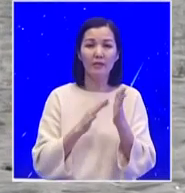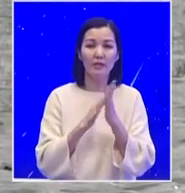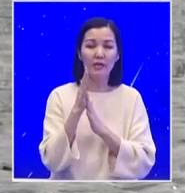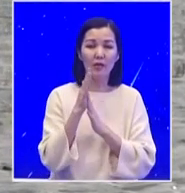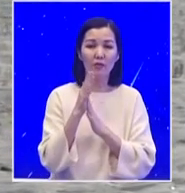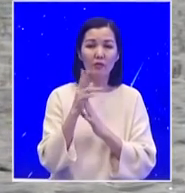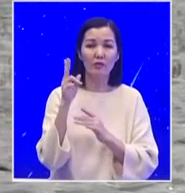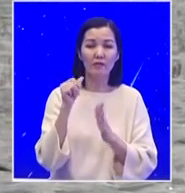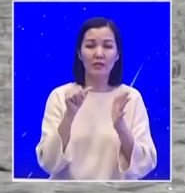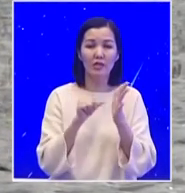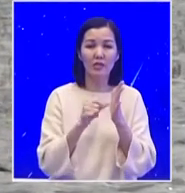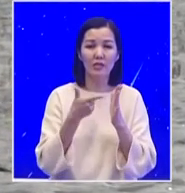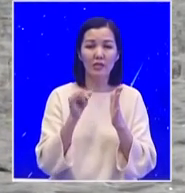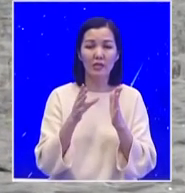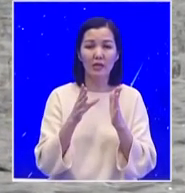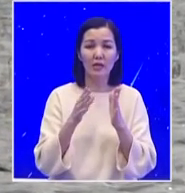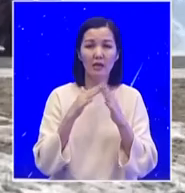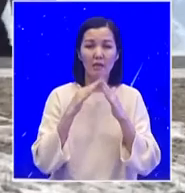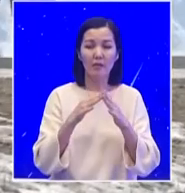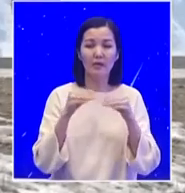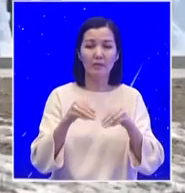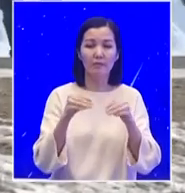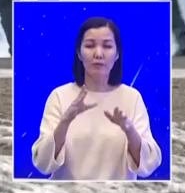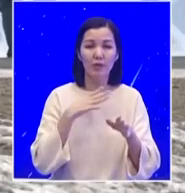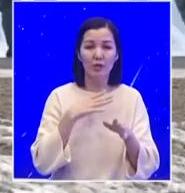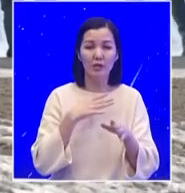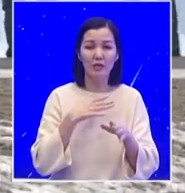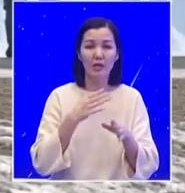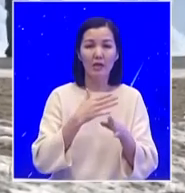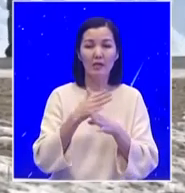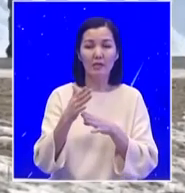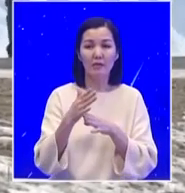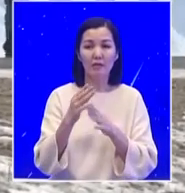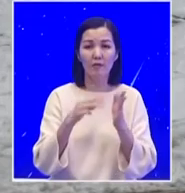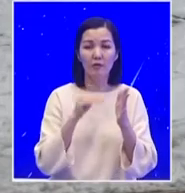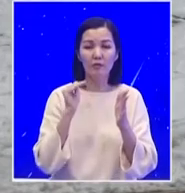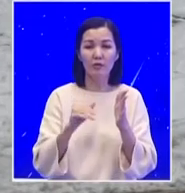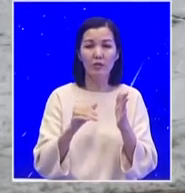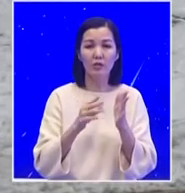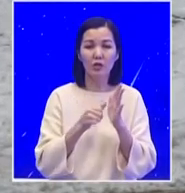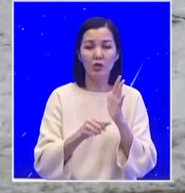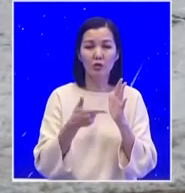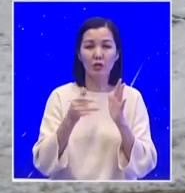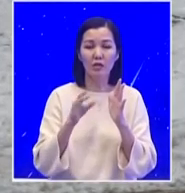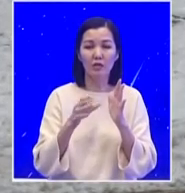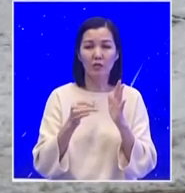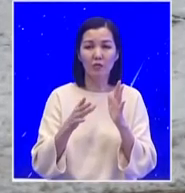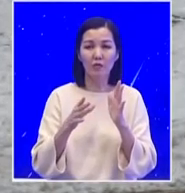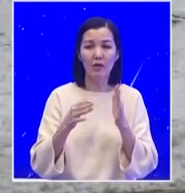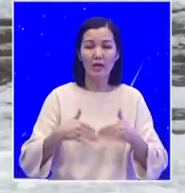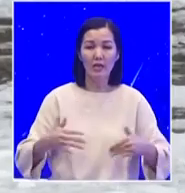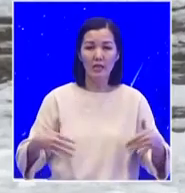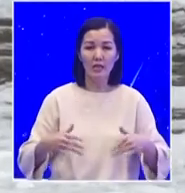и 206 тысяч гектаров пастбищ. В этом году планируется сдать в эксплуатацию 8 600 гектаров пастбищных угодий.